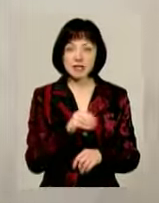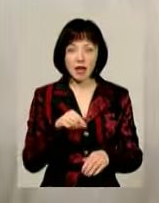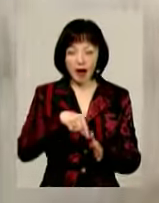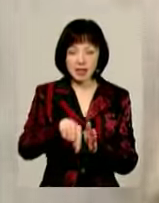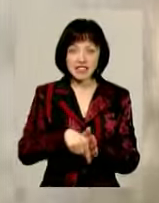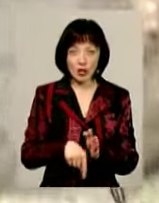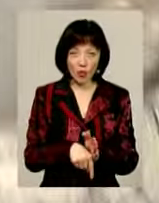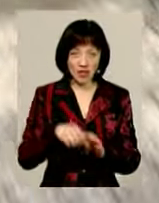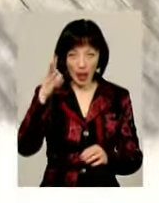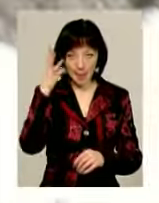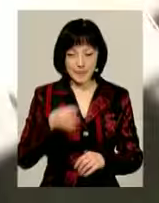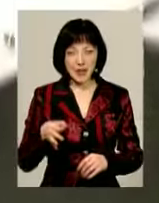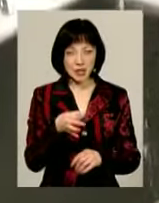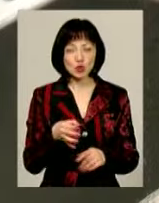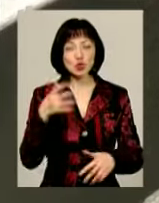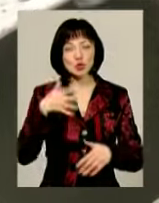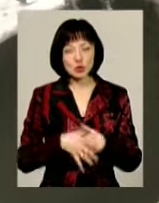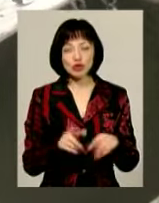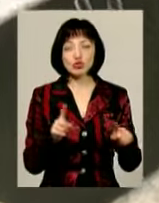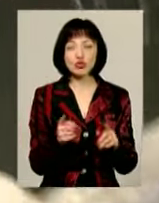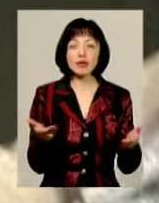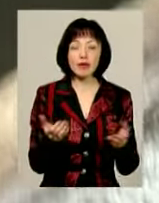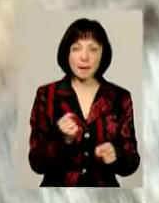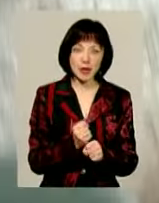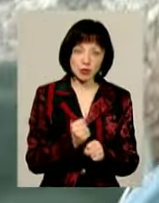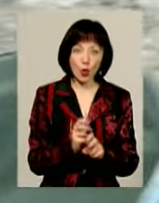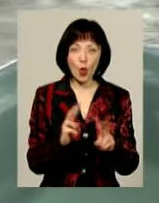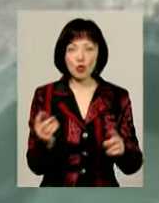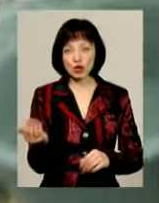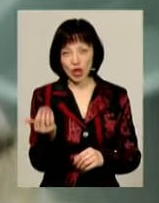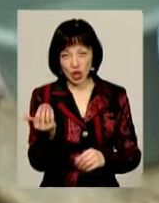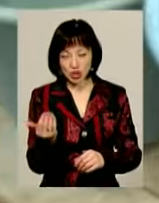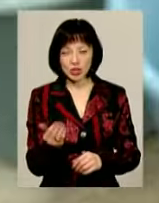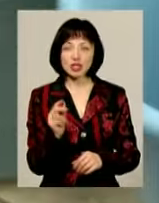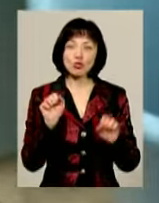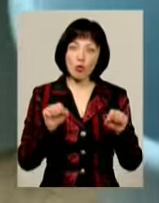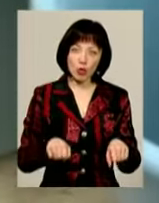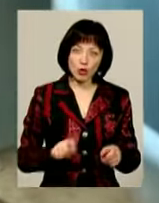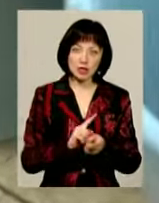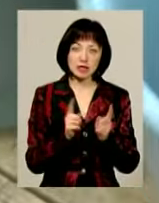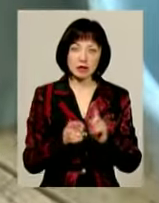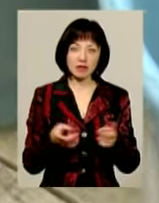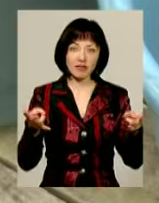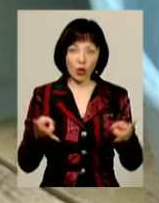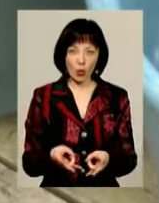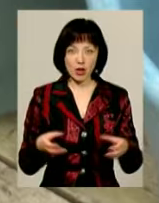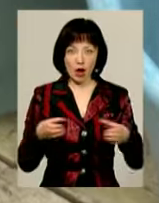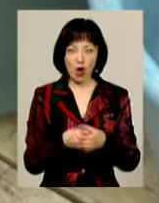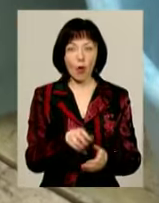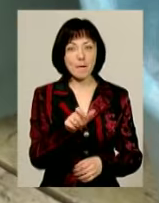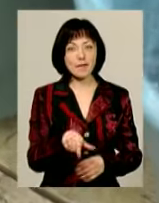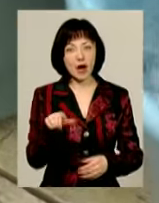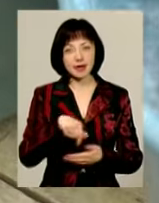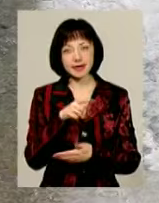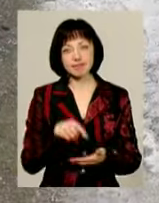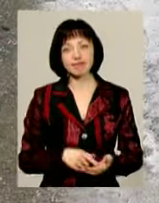артезіанських свердловин Хмельниччини, аби зрозуміти, що і де працює, кому належить та чи може стати у нагоді громаді. Світлана